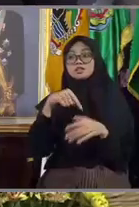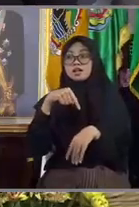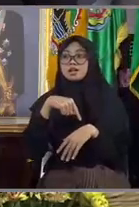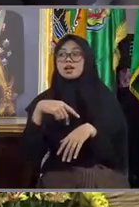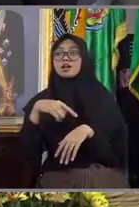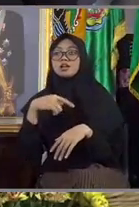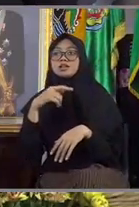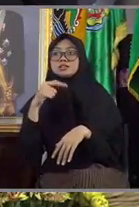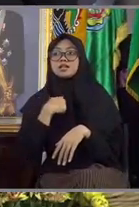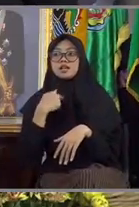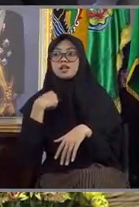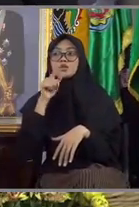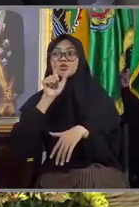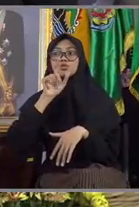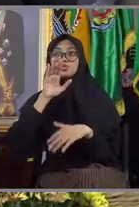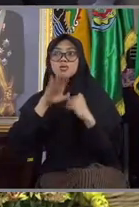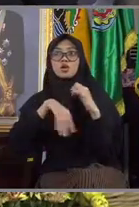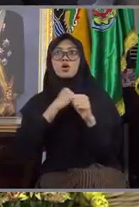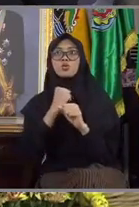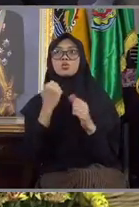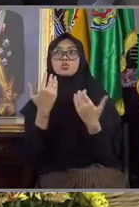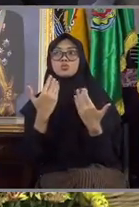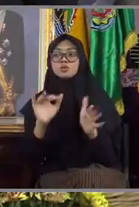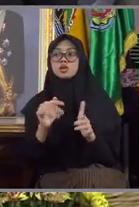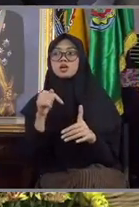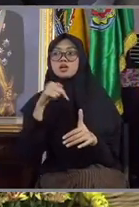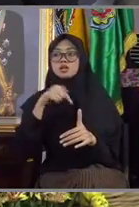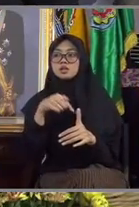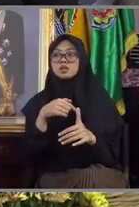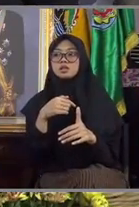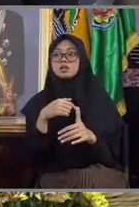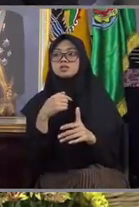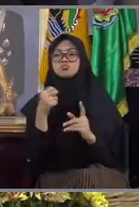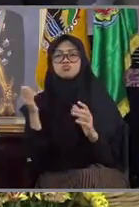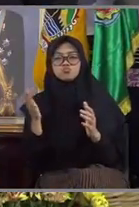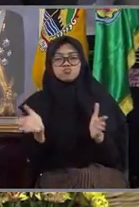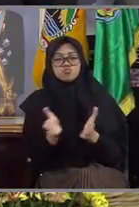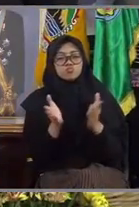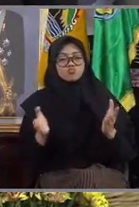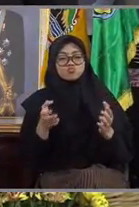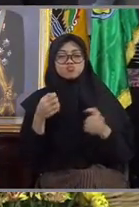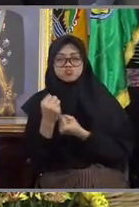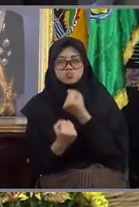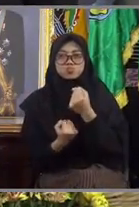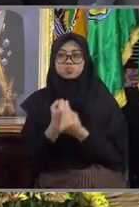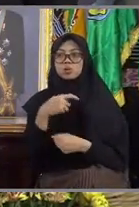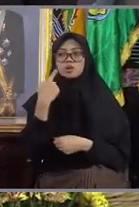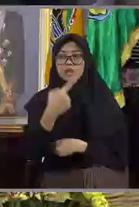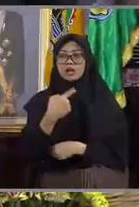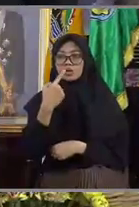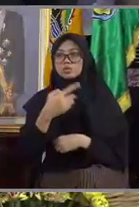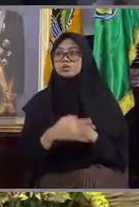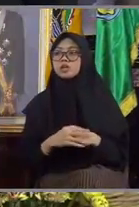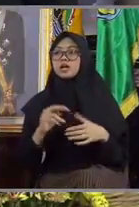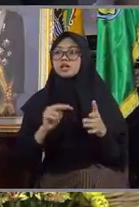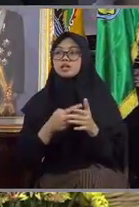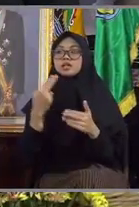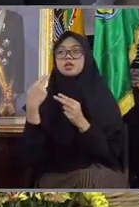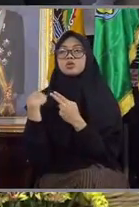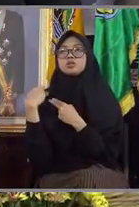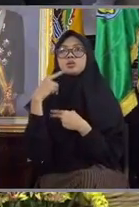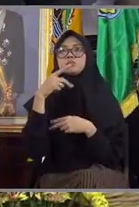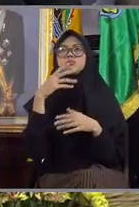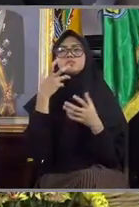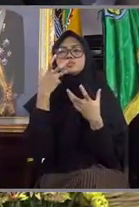sudah jalan 7 tahun ini soalnya. Dan ya, ini kita dorong terus-menerus untuk itu. Nah, tugasnya sekarang kira-kira jenengan sulitnya di